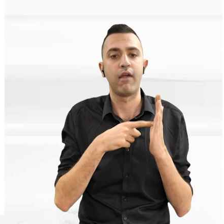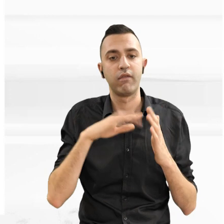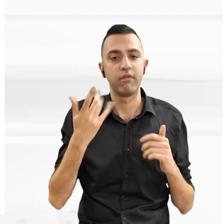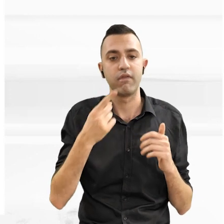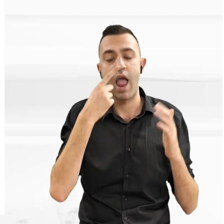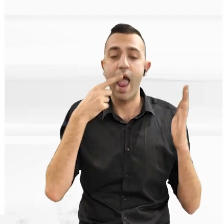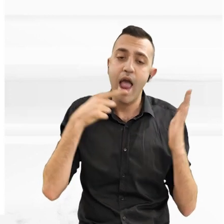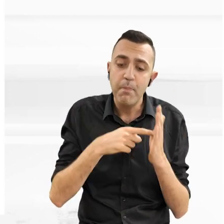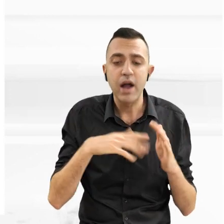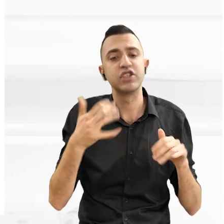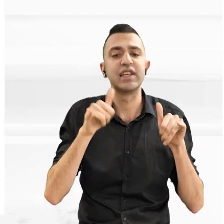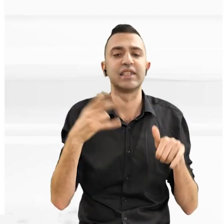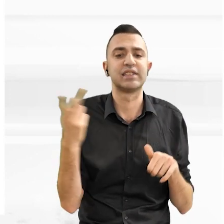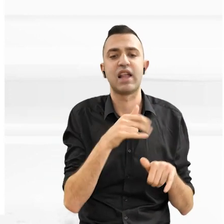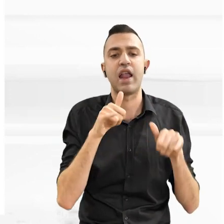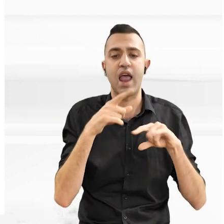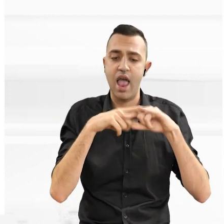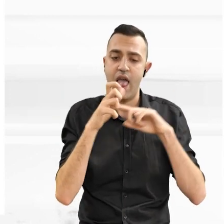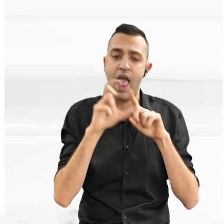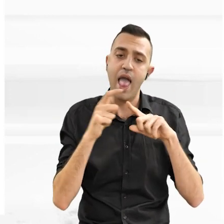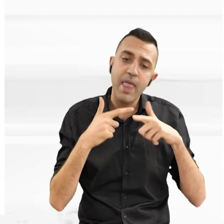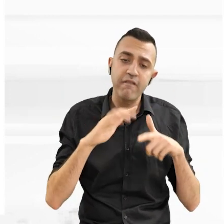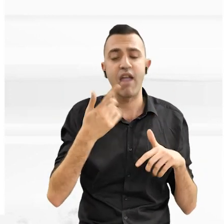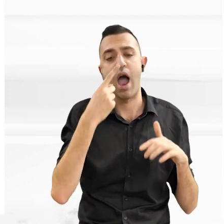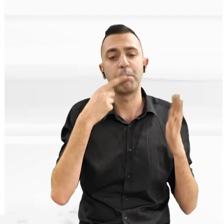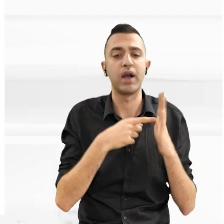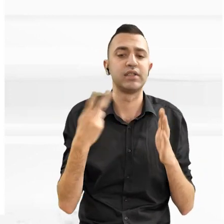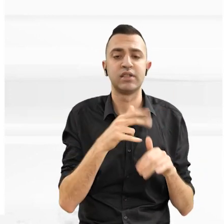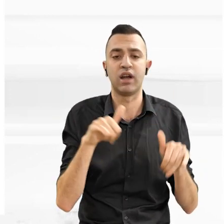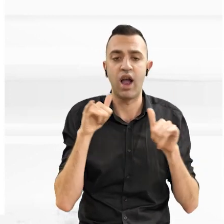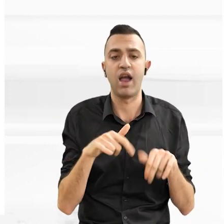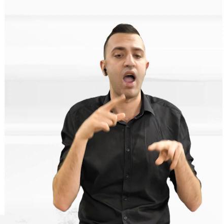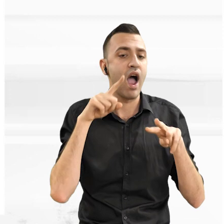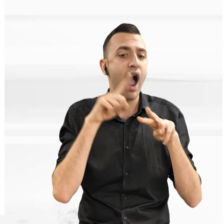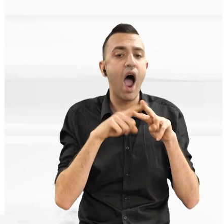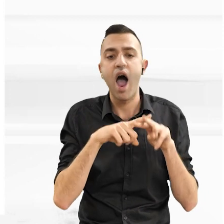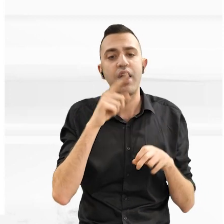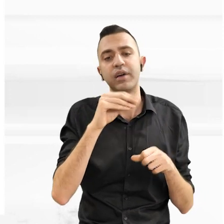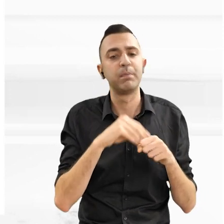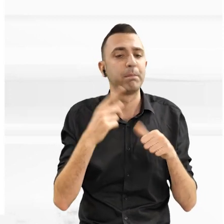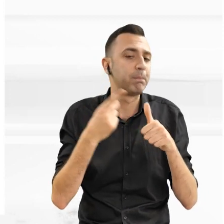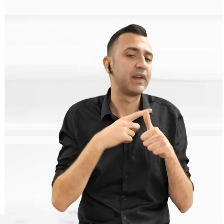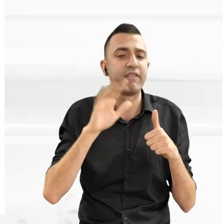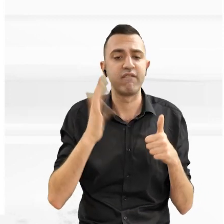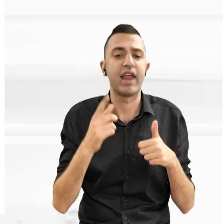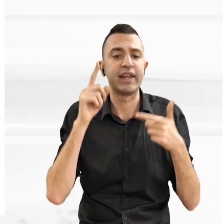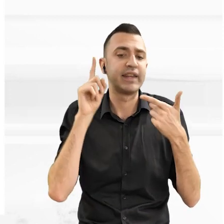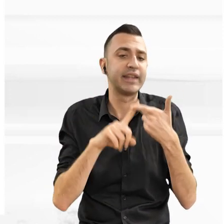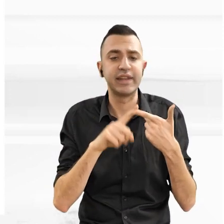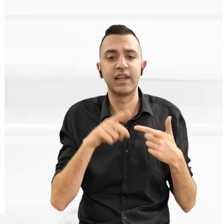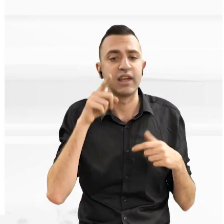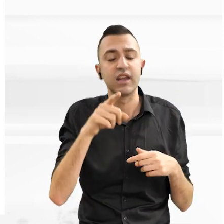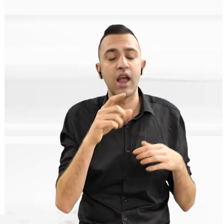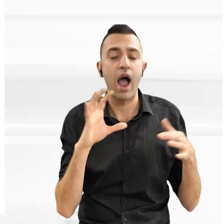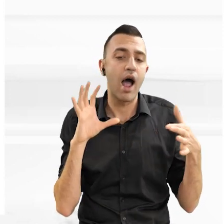hedeflemek amaçlamak aynı anlama geliyor arkadaşlar Dolayısıyla a seçeneği birinci ve ikinci cümlenin anlamda doğru şekilde